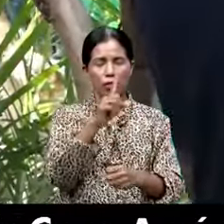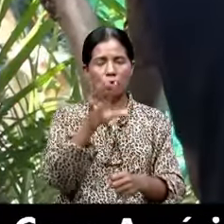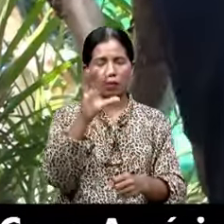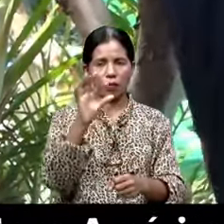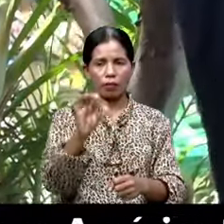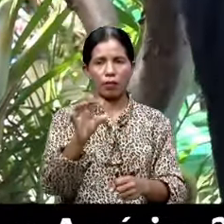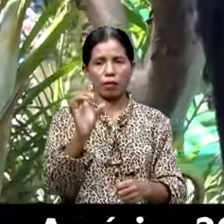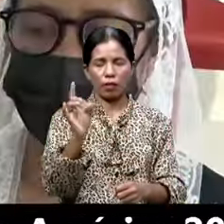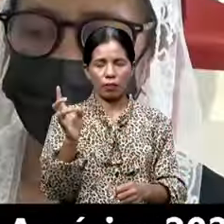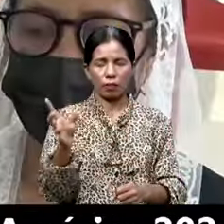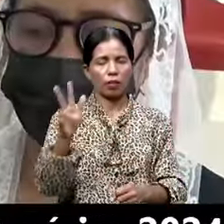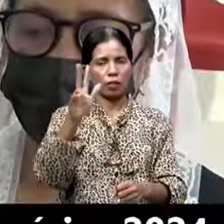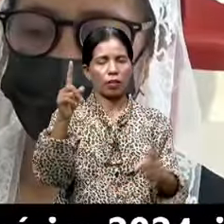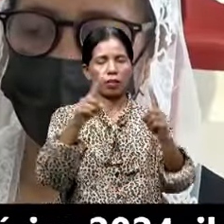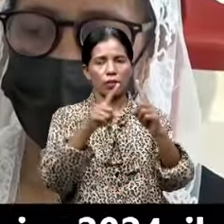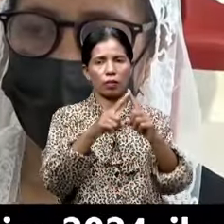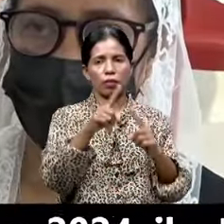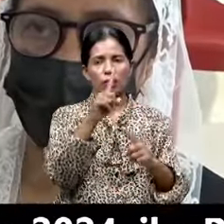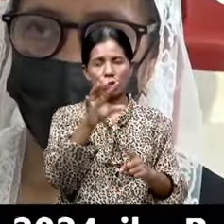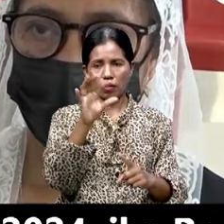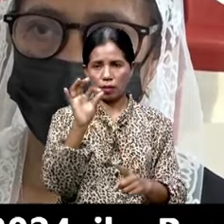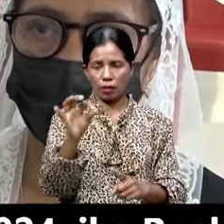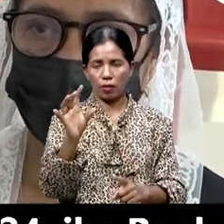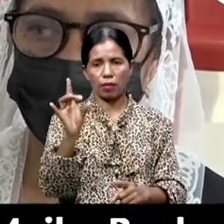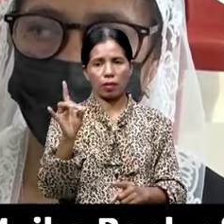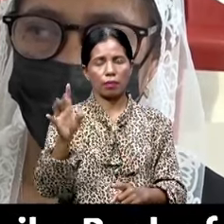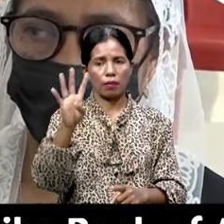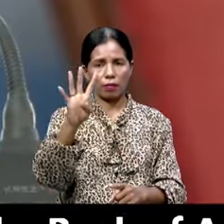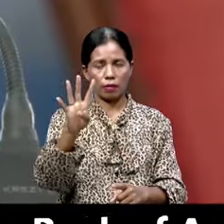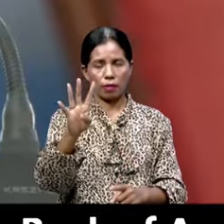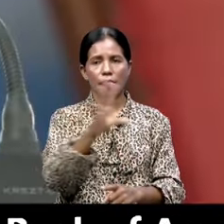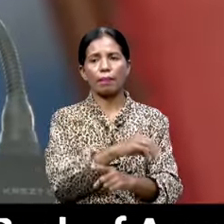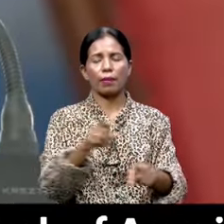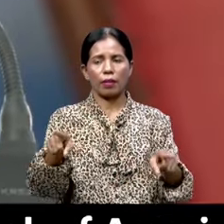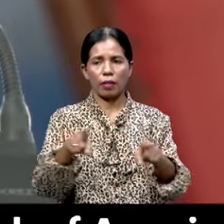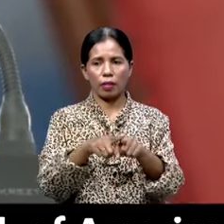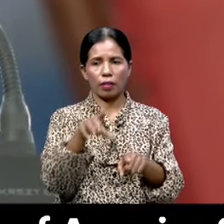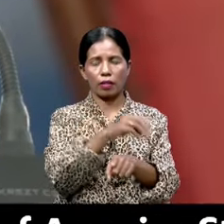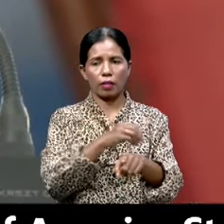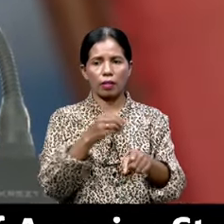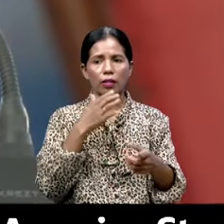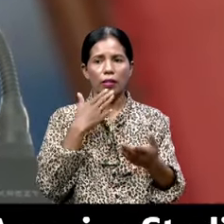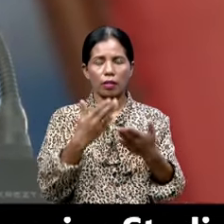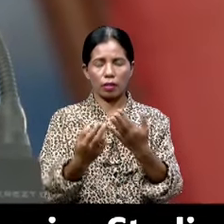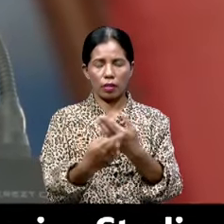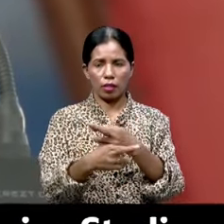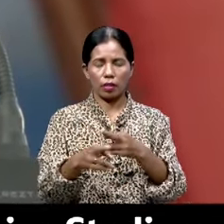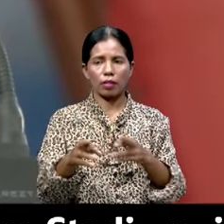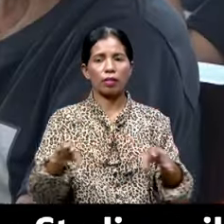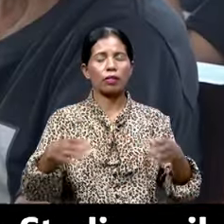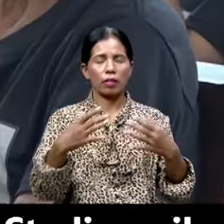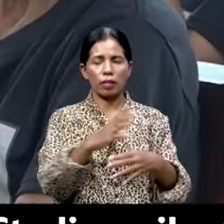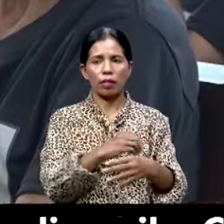no lores sin tolu to riun ida atu sia walu no lores sin hat. Saudoso no dar kuadru kombatente da resistensi ia